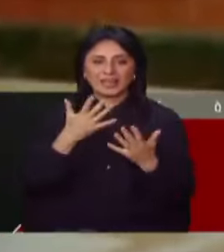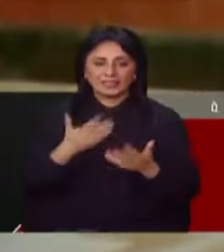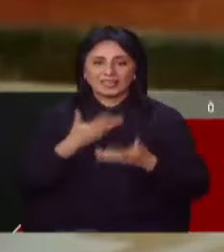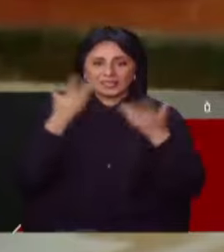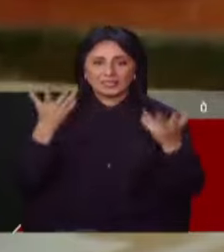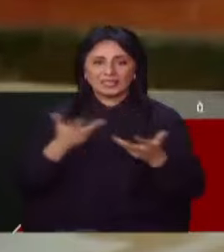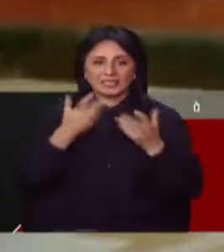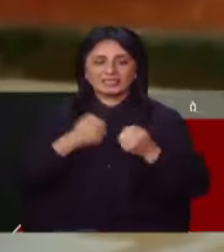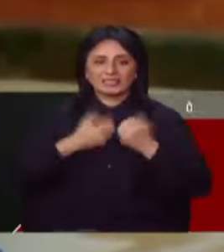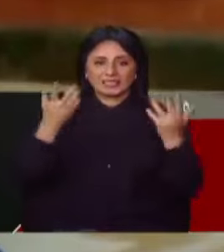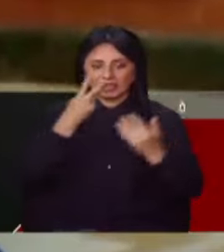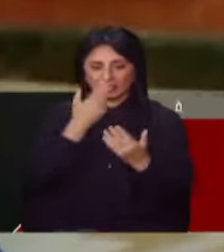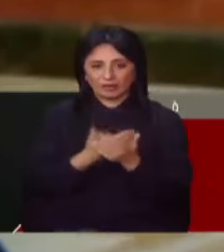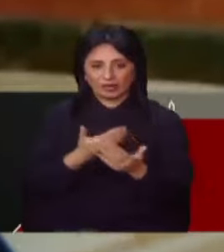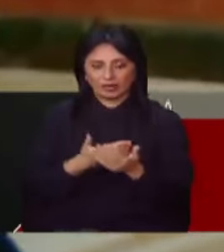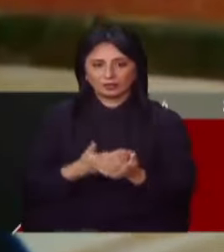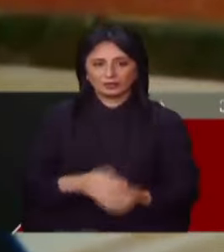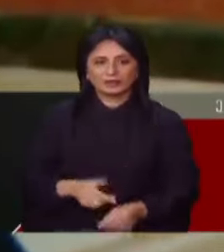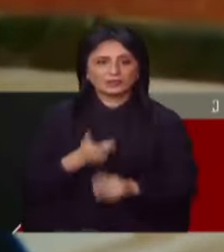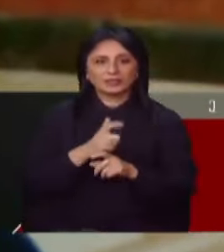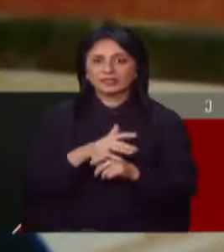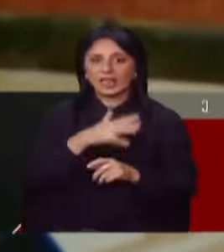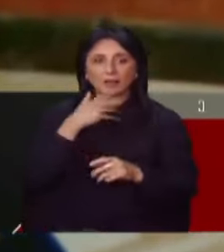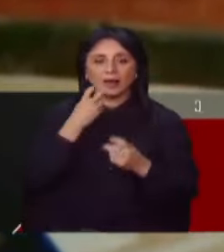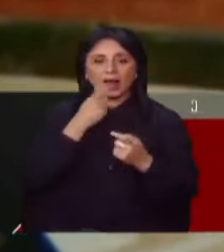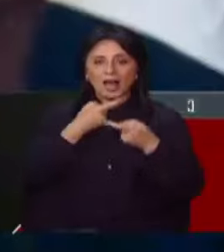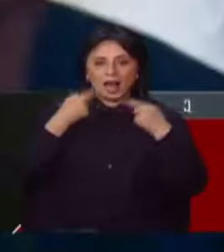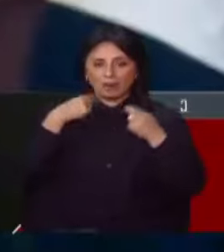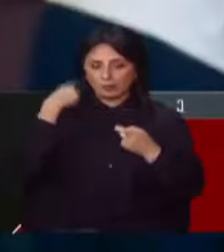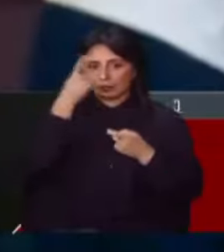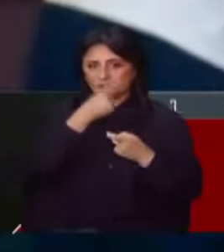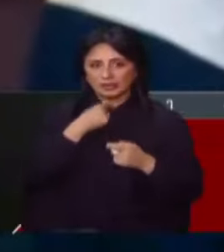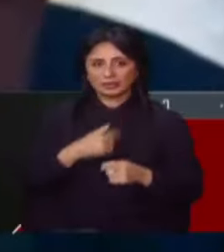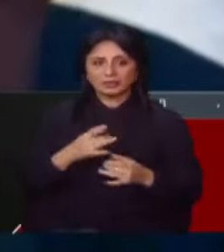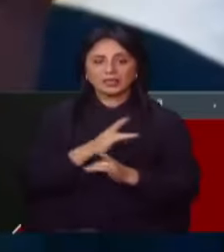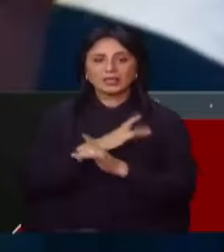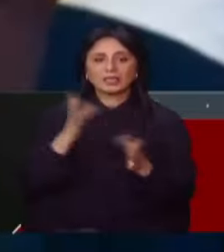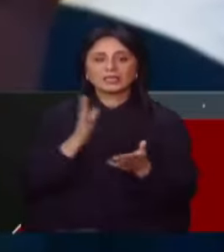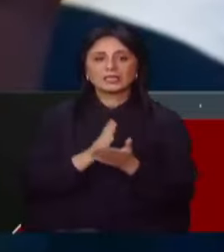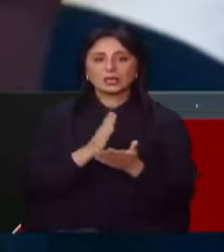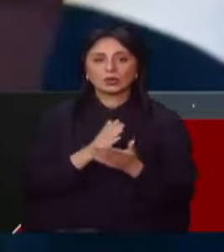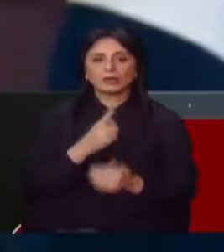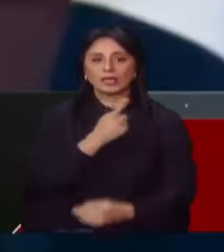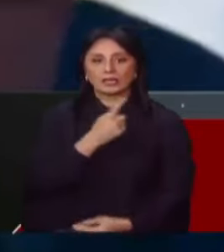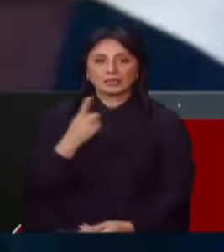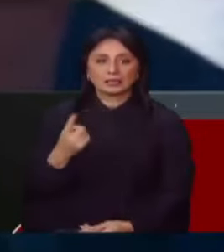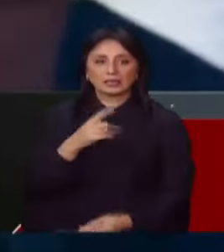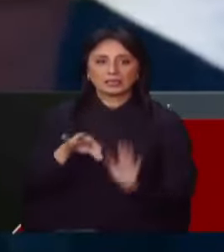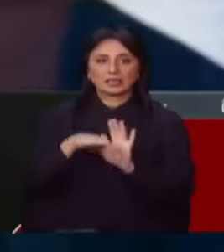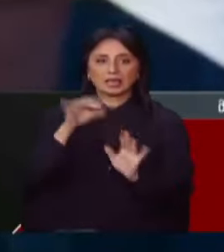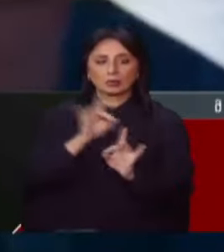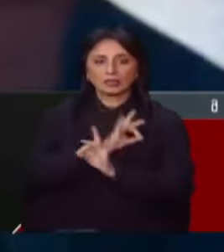და სინათლე გვეხილოს და გვენახოს ძალიან ბევრი გაღიმებული სახე. ფერისცვალების დღესასწაული ერთ-ერთი